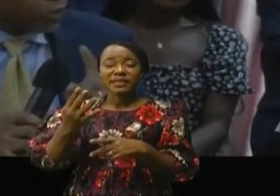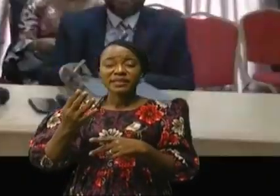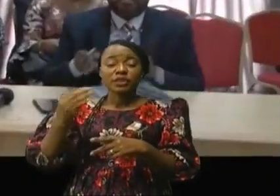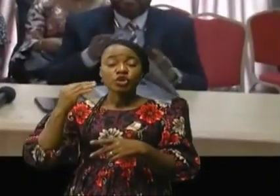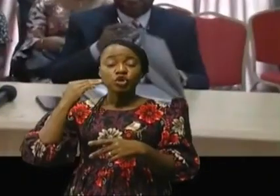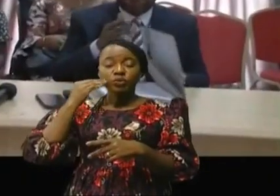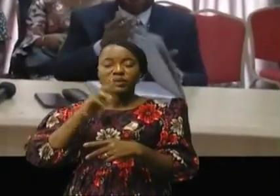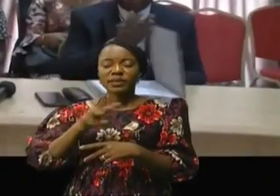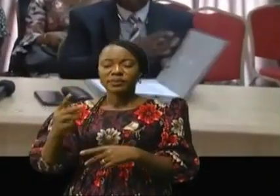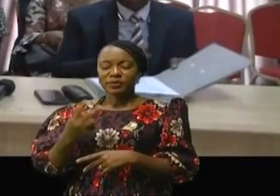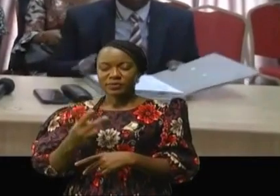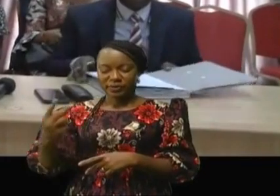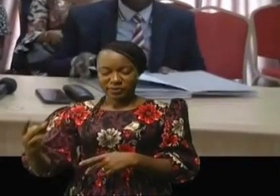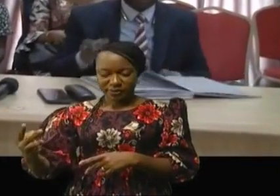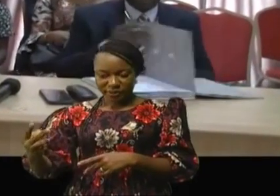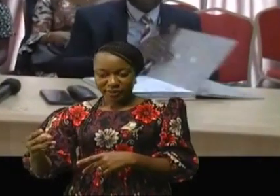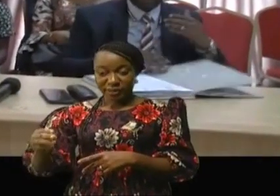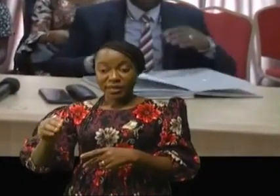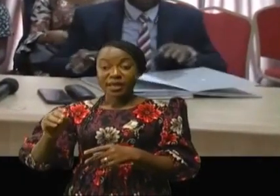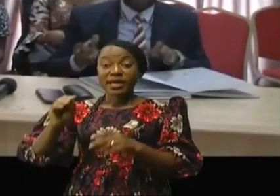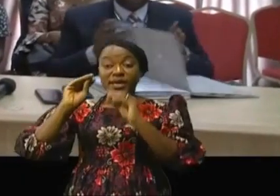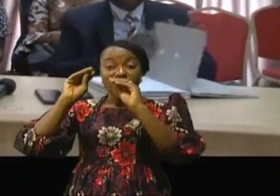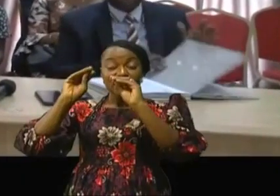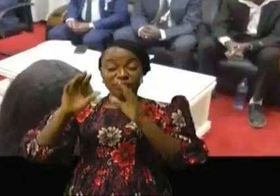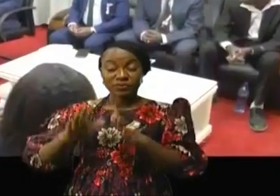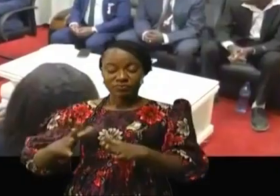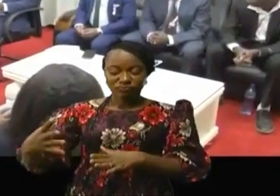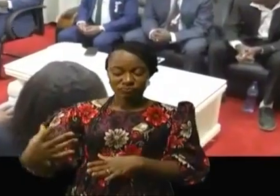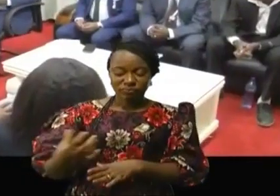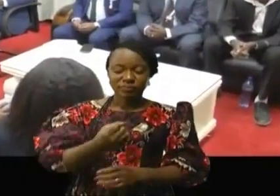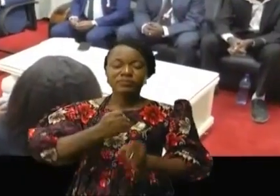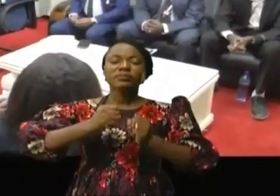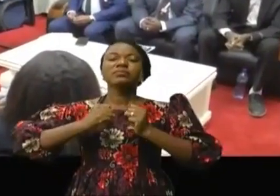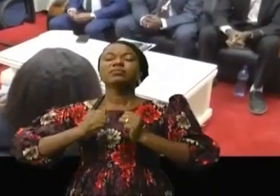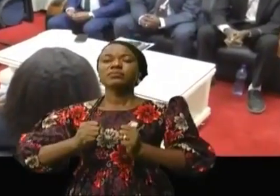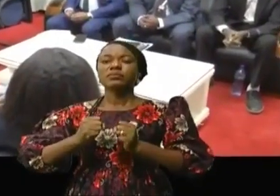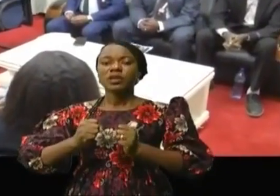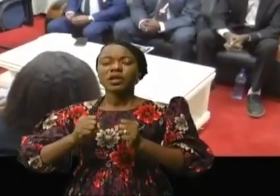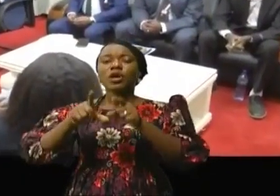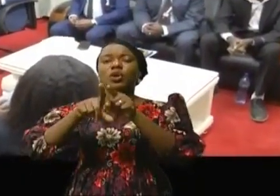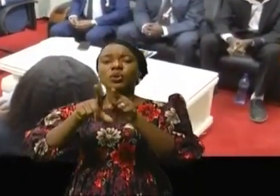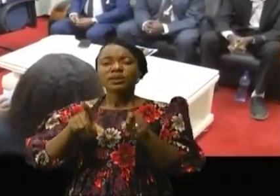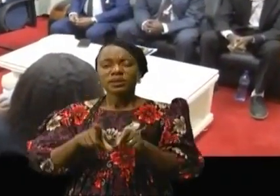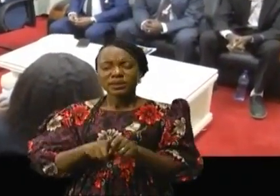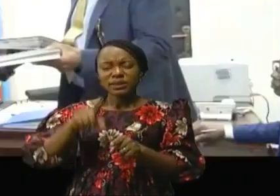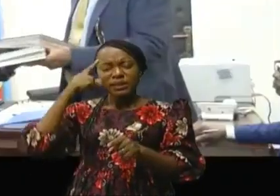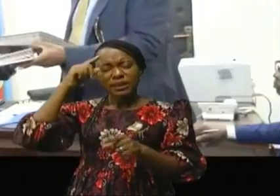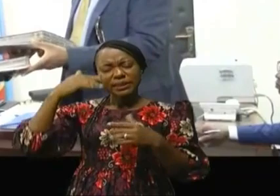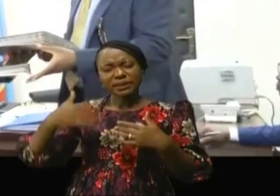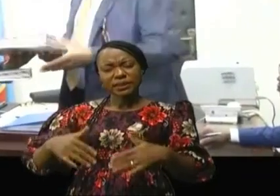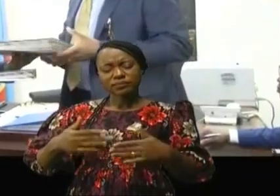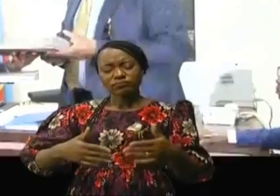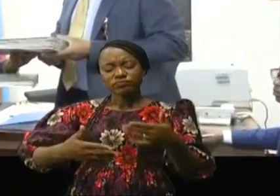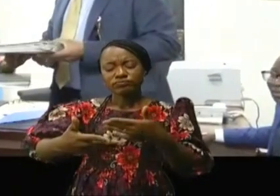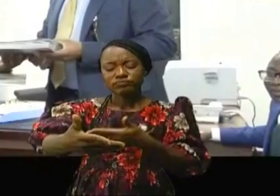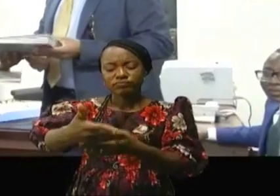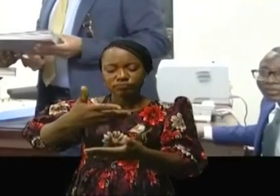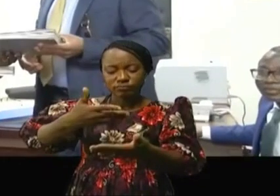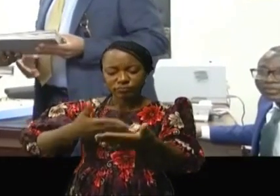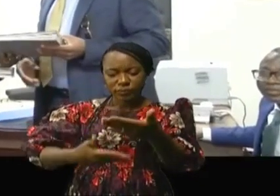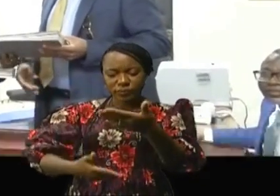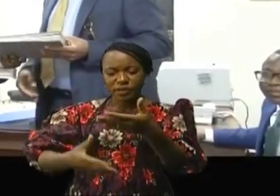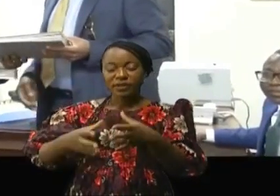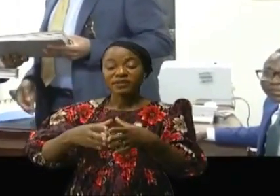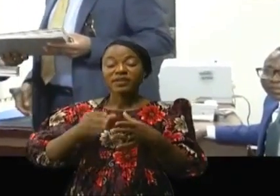Steve Mwanza a pris officiellement la fonction de commissaire général de ce centre à l'issue de la cérémonie de remise reprise avec